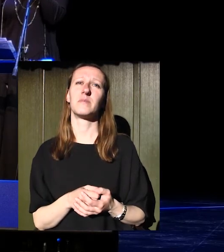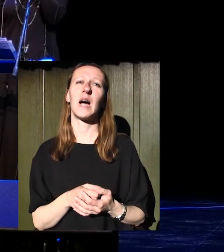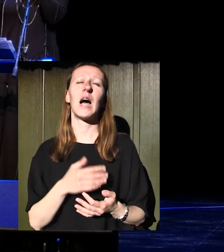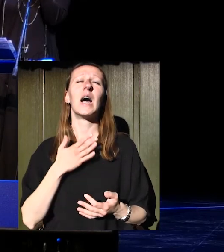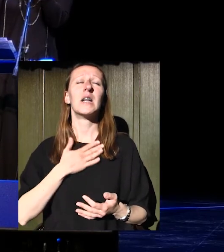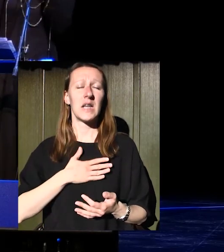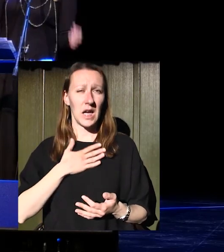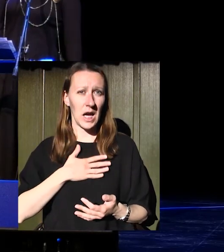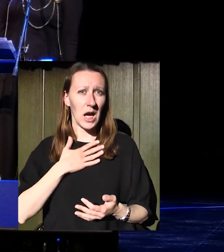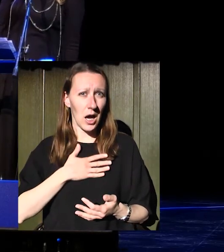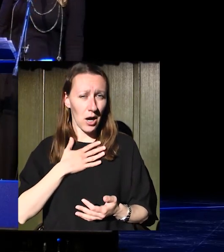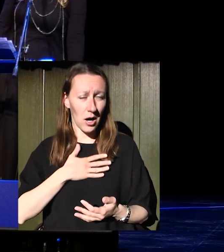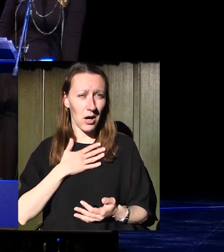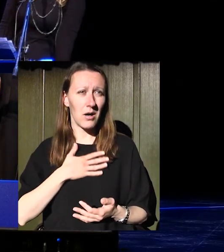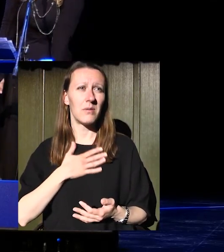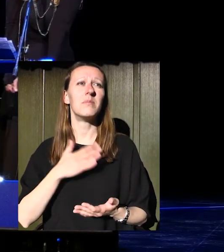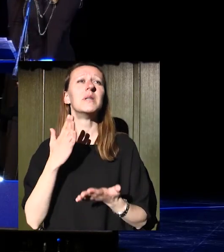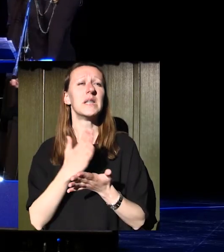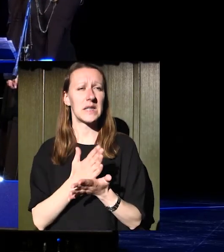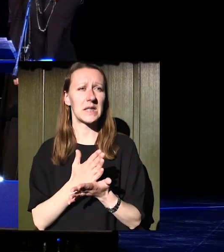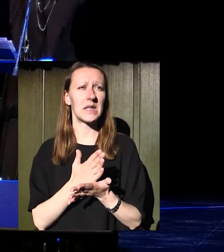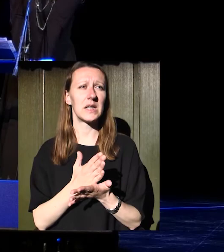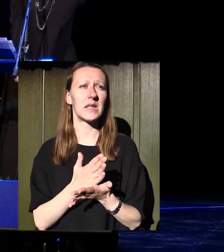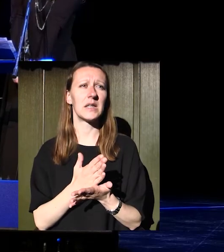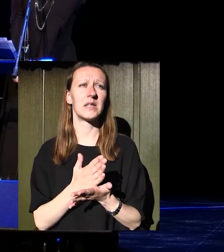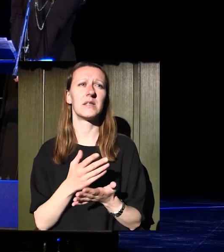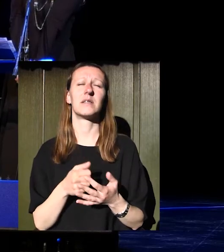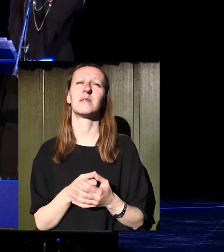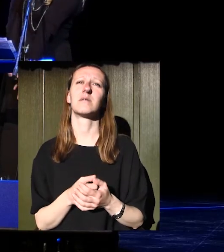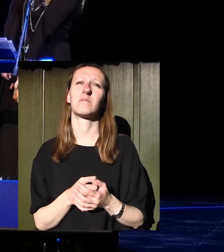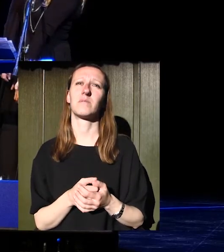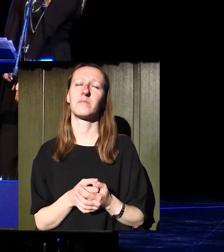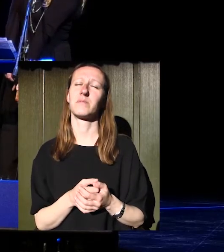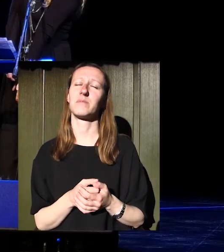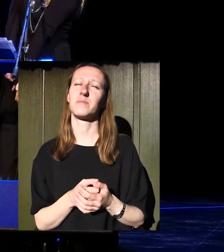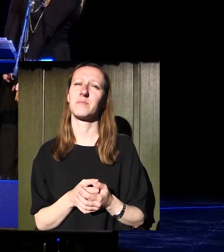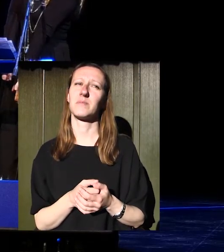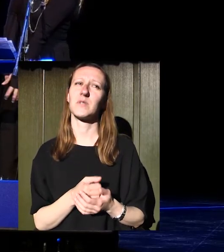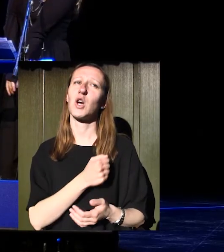čovjek htio biti